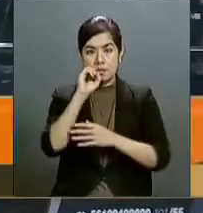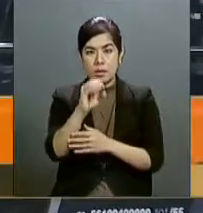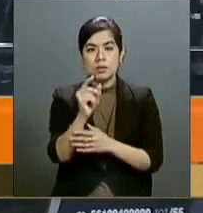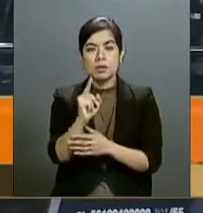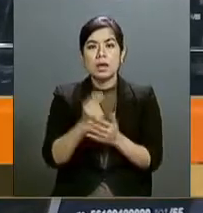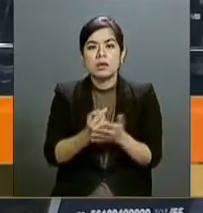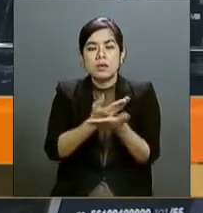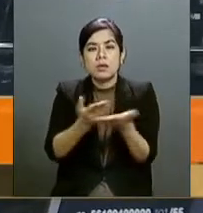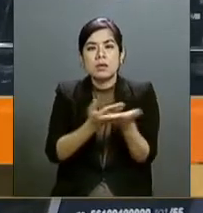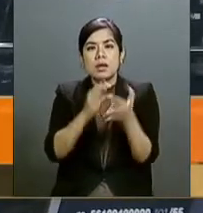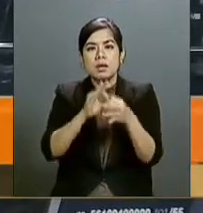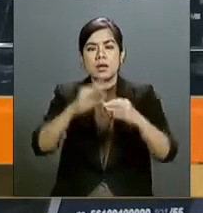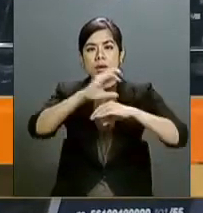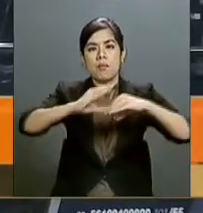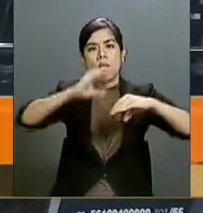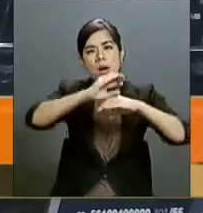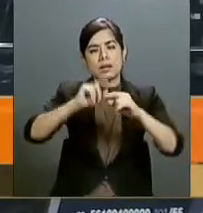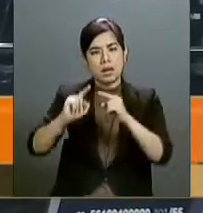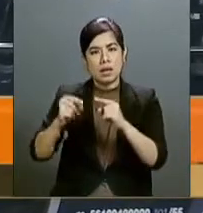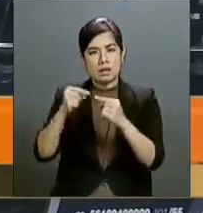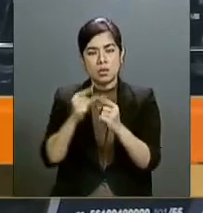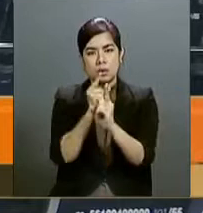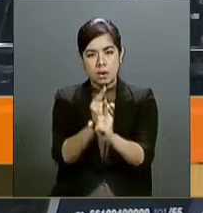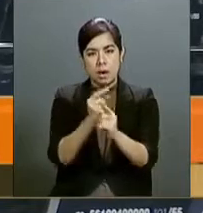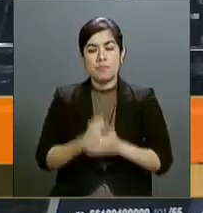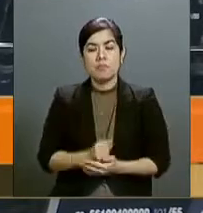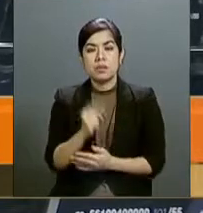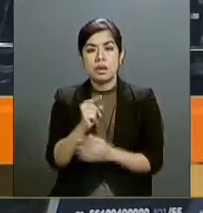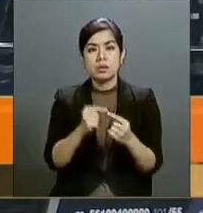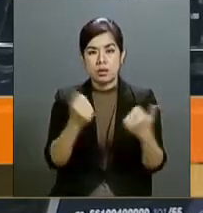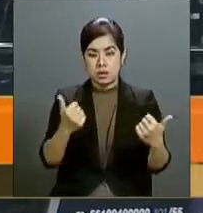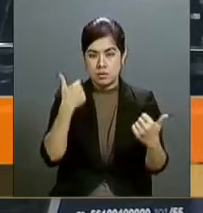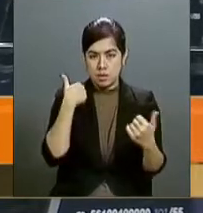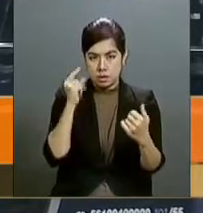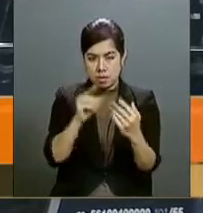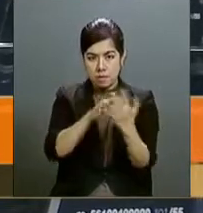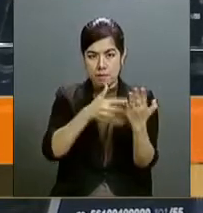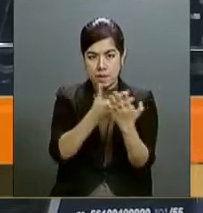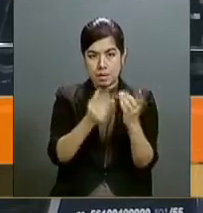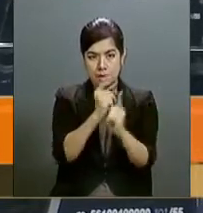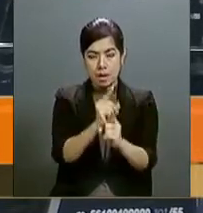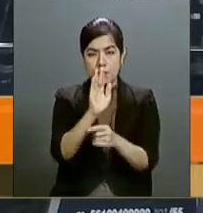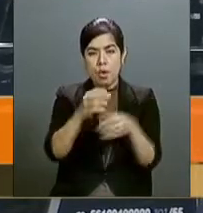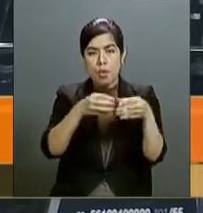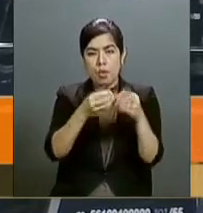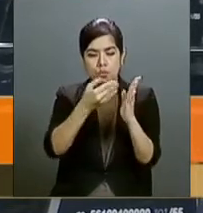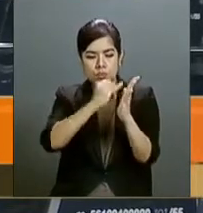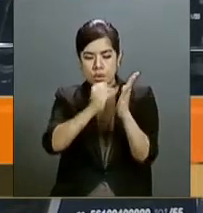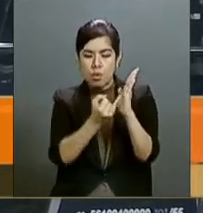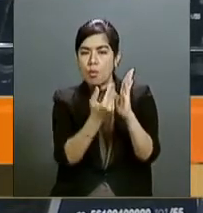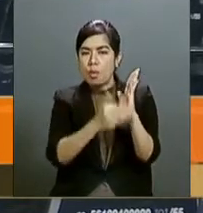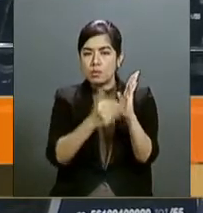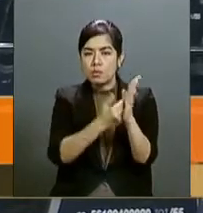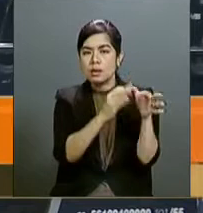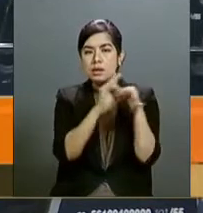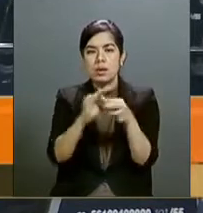พิจารณาโครงการใดๆผ่านที่ประชุมคณะรัฐมนตรีสัญจรนะคะจะต้องเป็นไปตามแผนพัฒนาของกลุ่มจังหวัดค่ะไม่ได้ยึดโยงกับประเด็นท